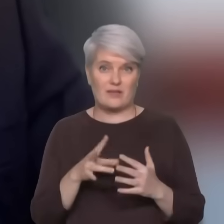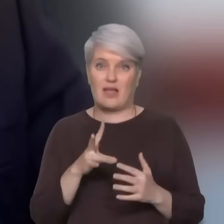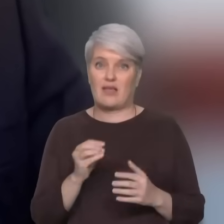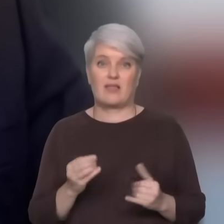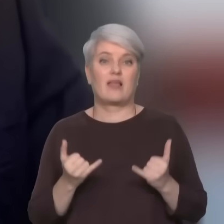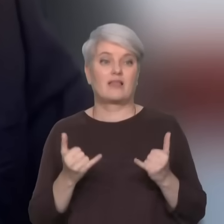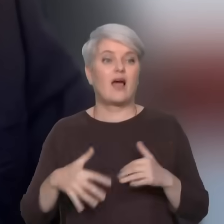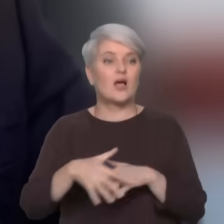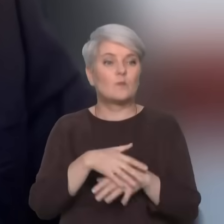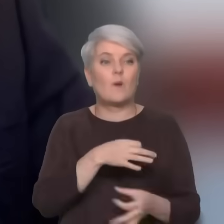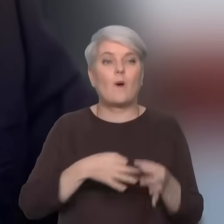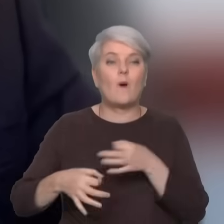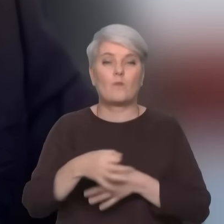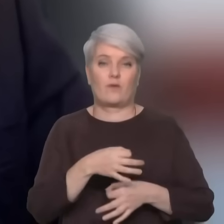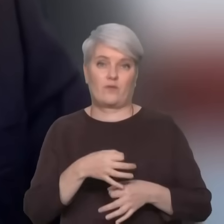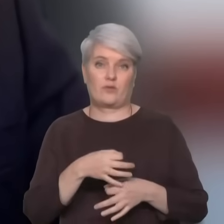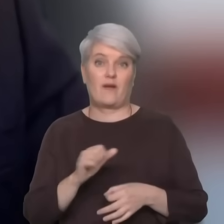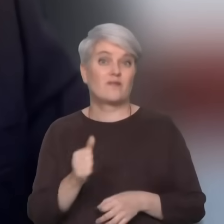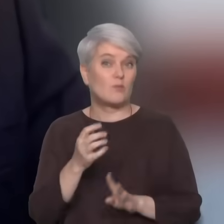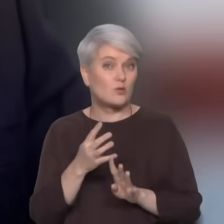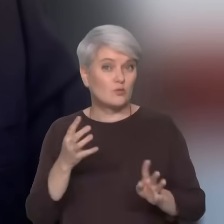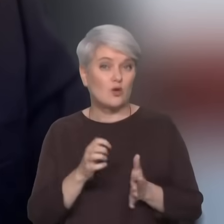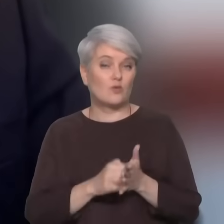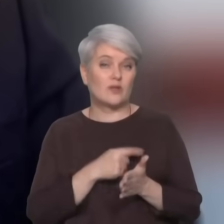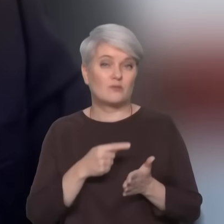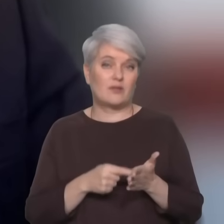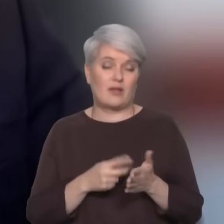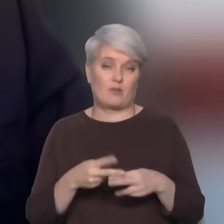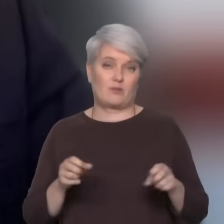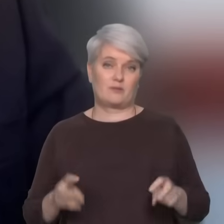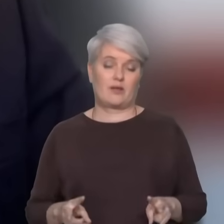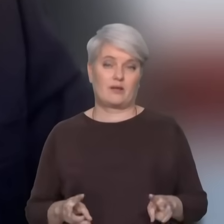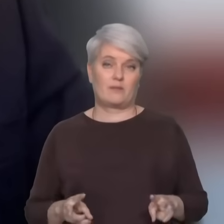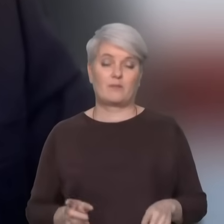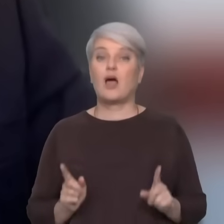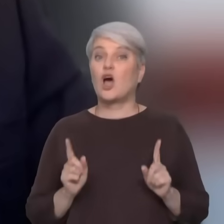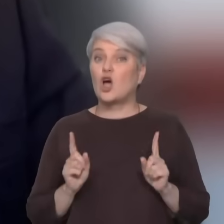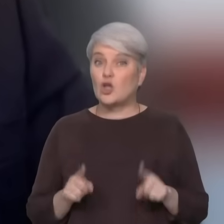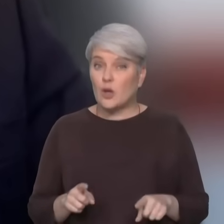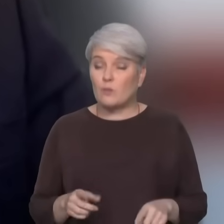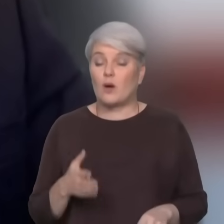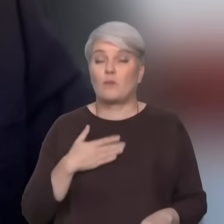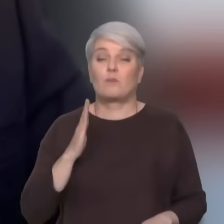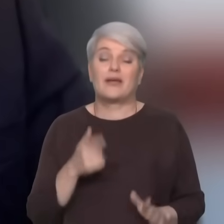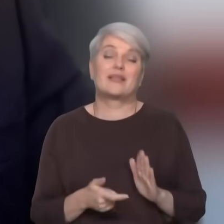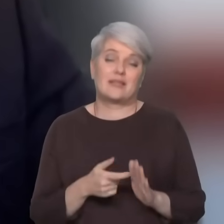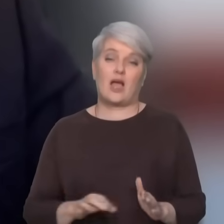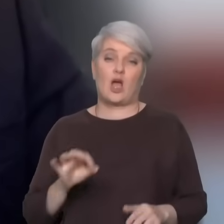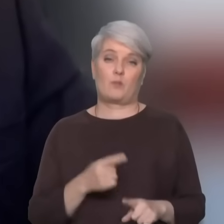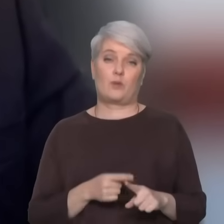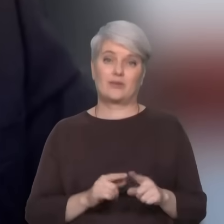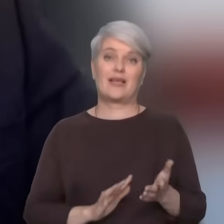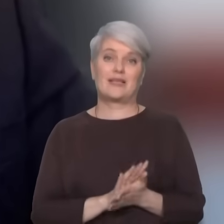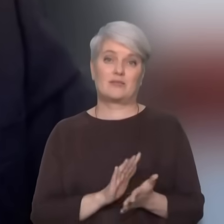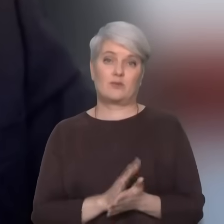чергу з приводу питань безпеки. Тому ми дізнаємося про це із преси, коли